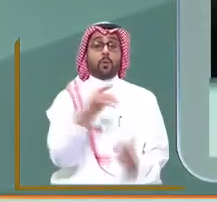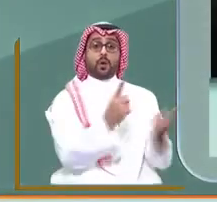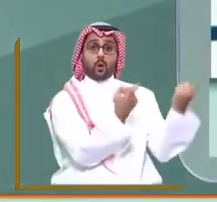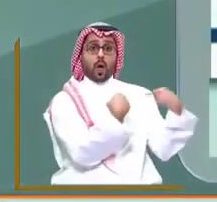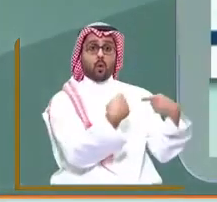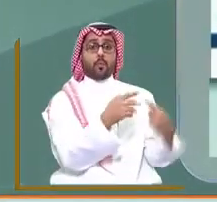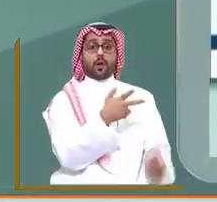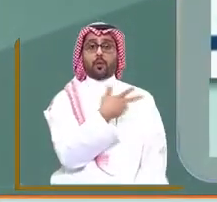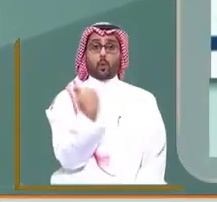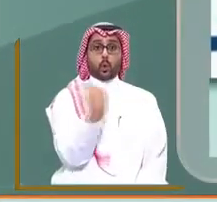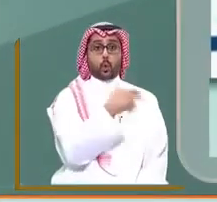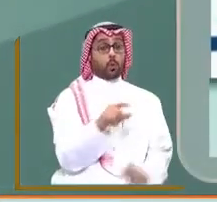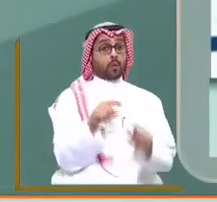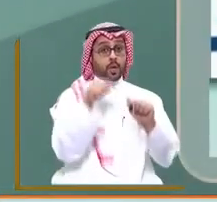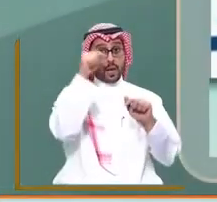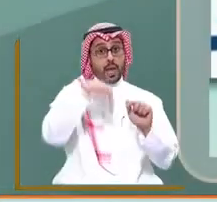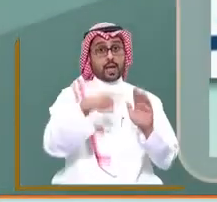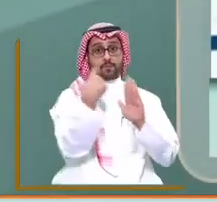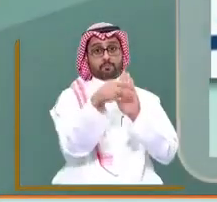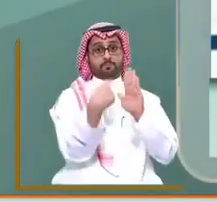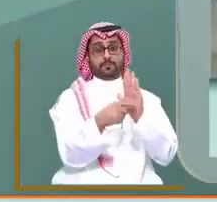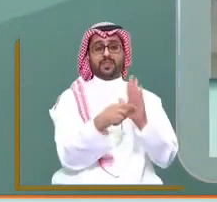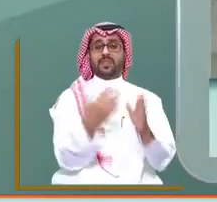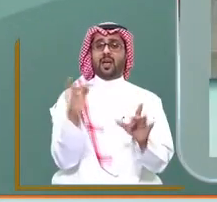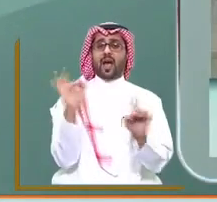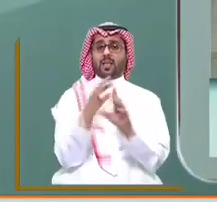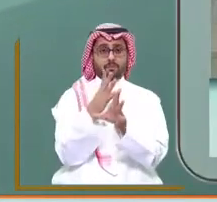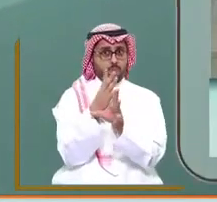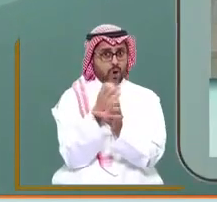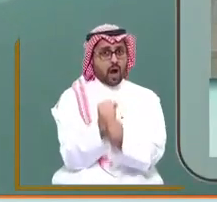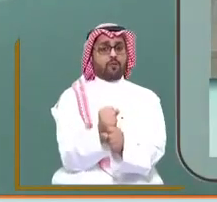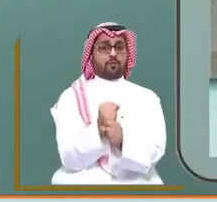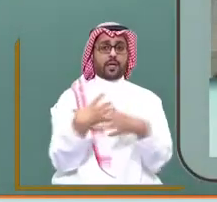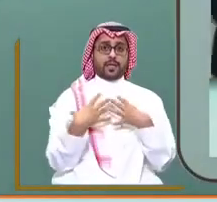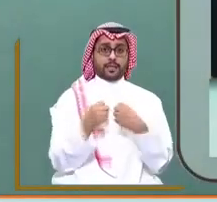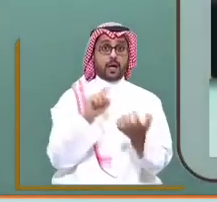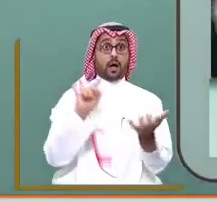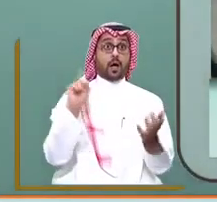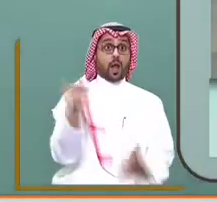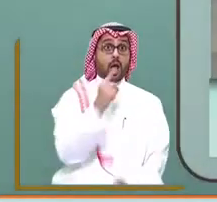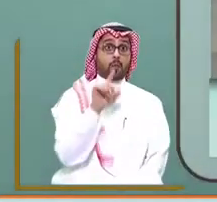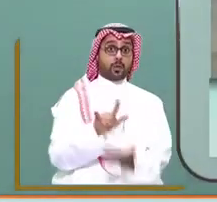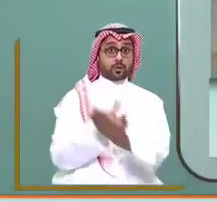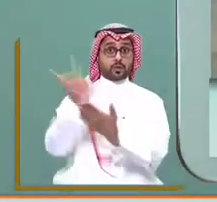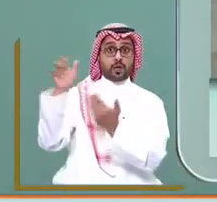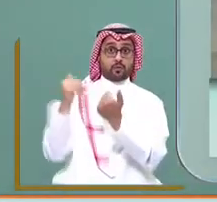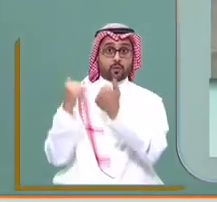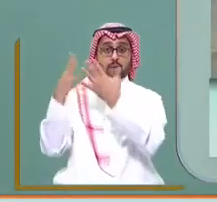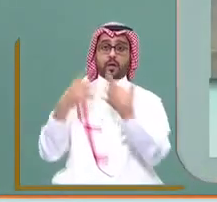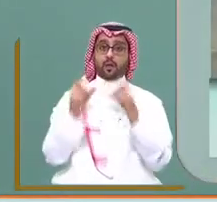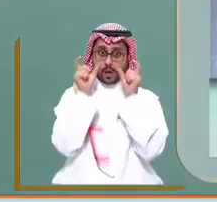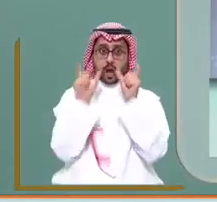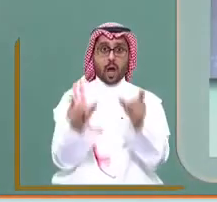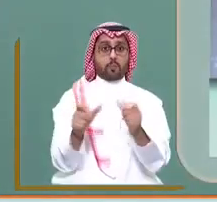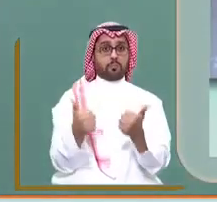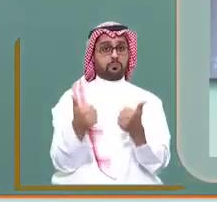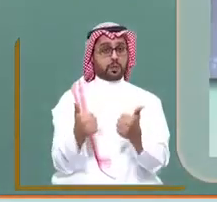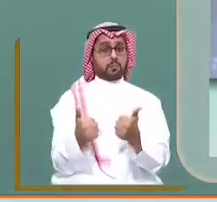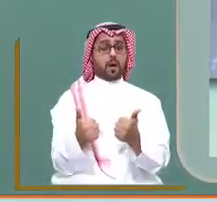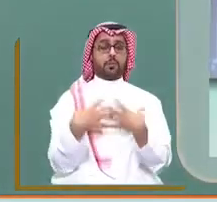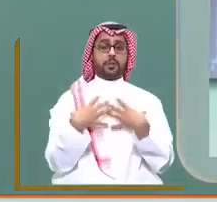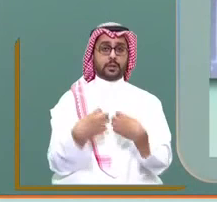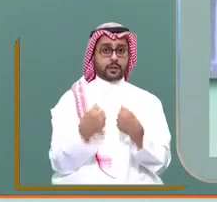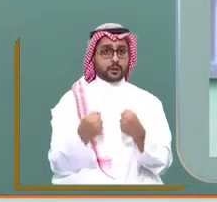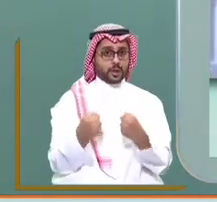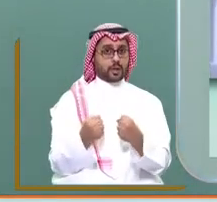المختصة التي تهدف للمحافظة على الصحة العامة وعلى جعل رحلة الطيران رحلة آمنة